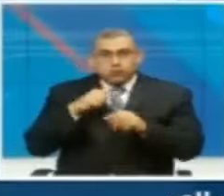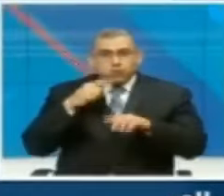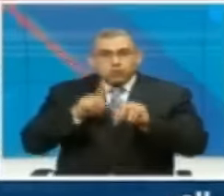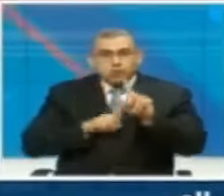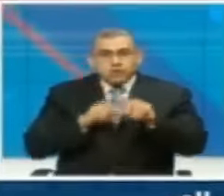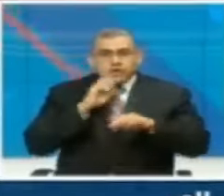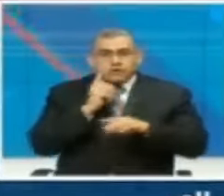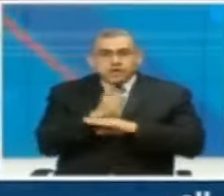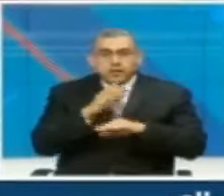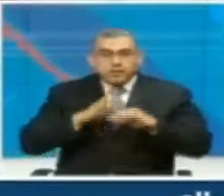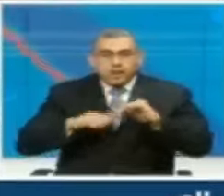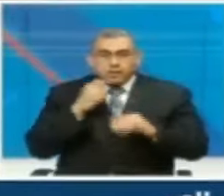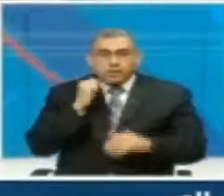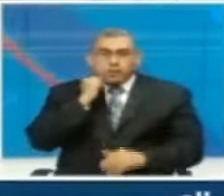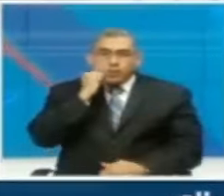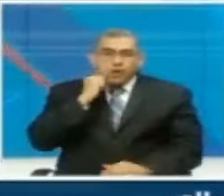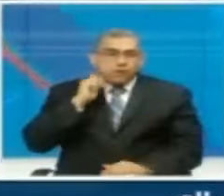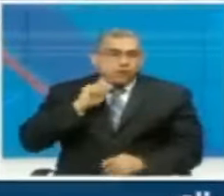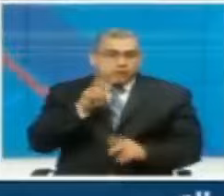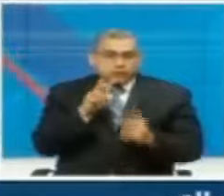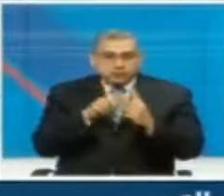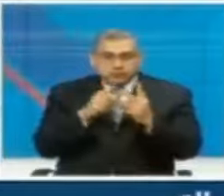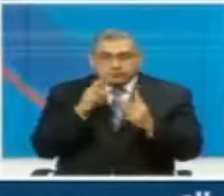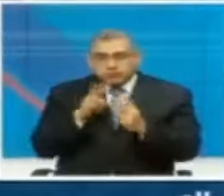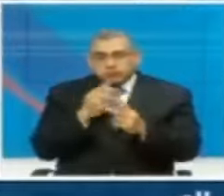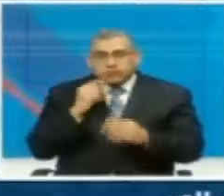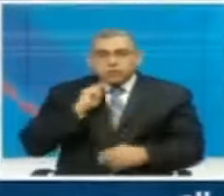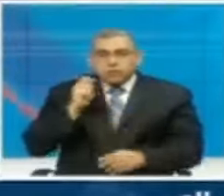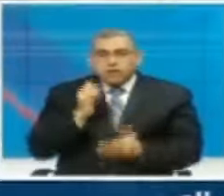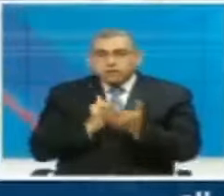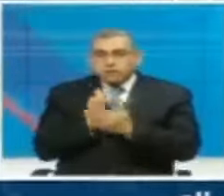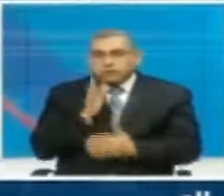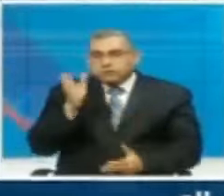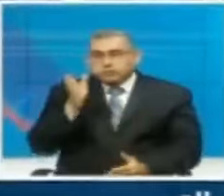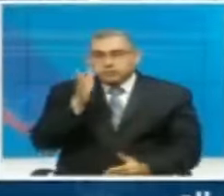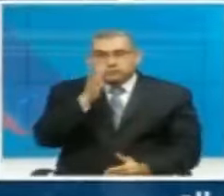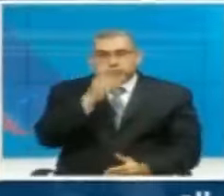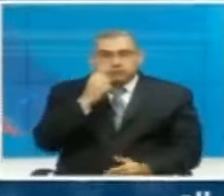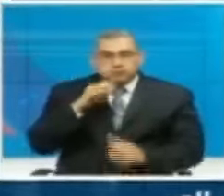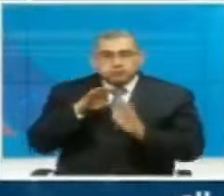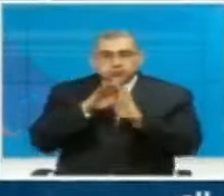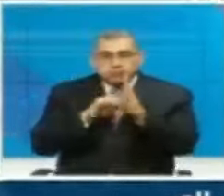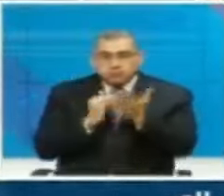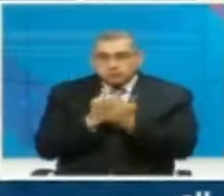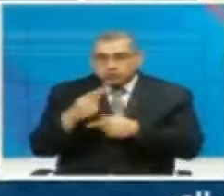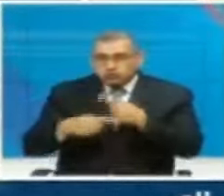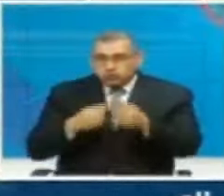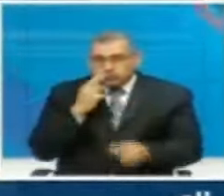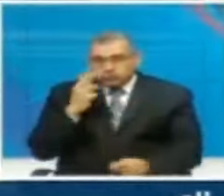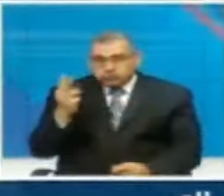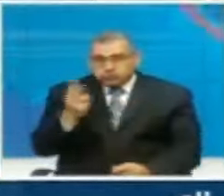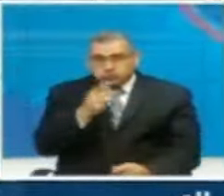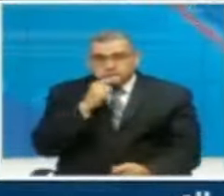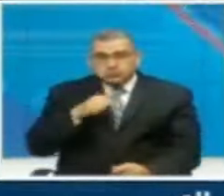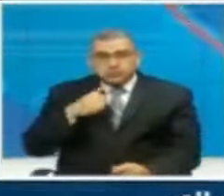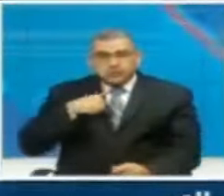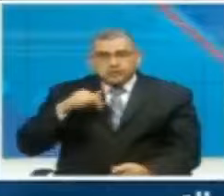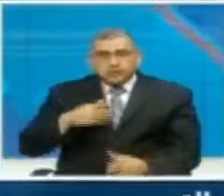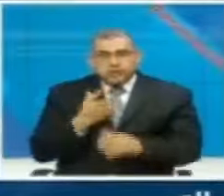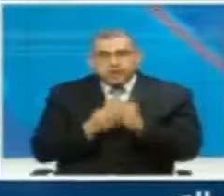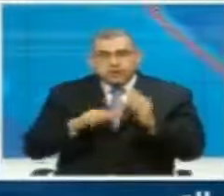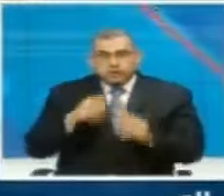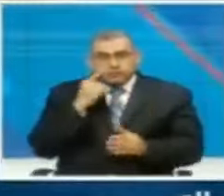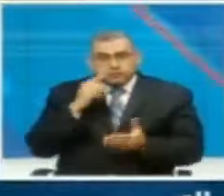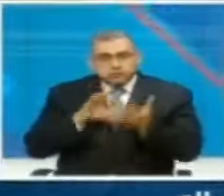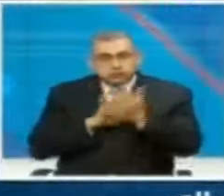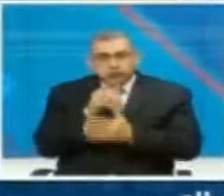والتعليم ومحافظ القليوبية تفقدوا مدارس المحافظة للتأكد من انضباط العملية التعليمية. احنا عندنا اولادنا بيشتكوا